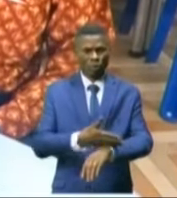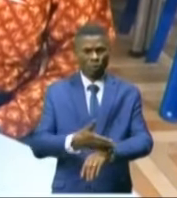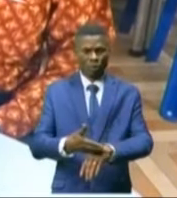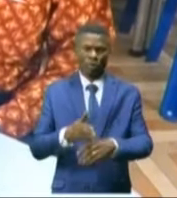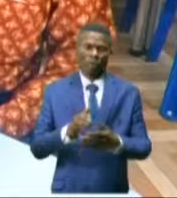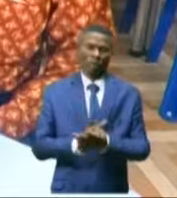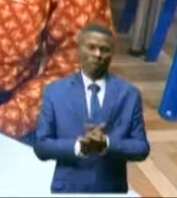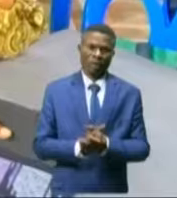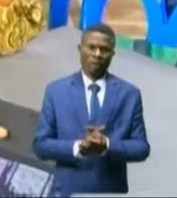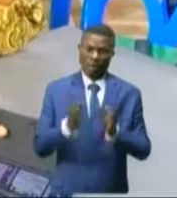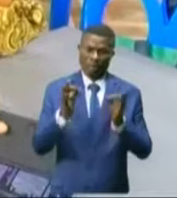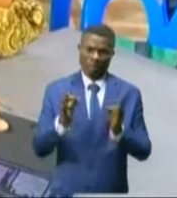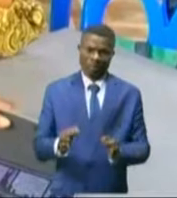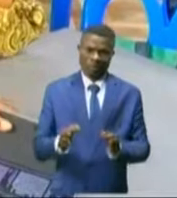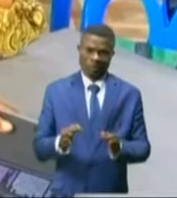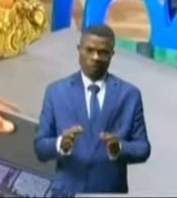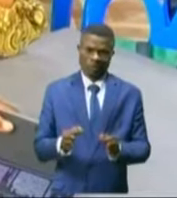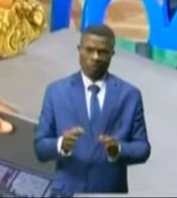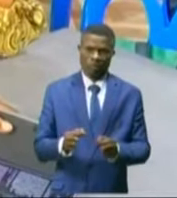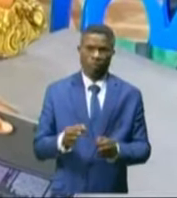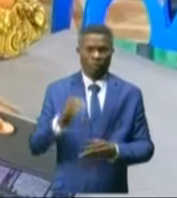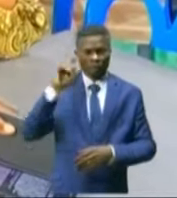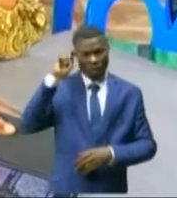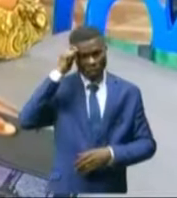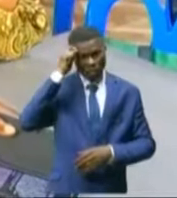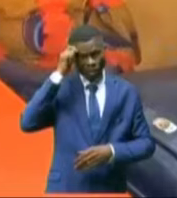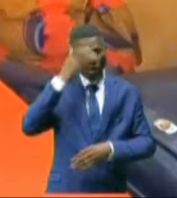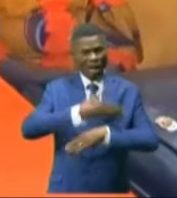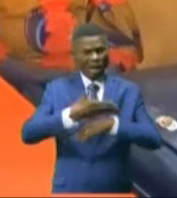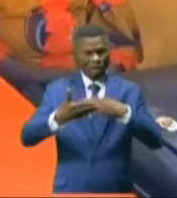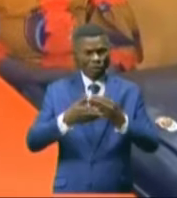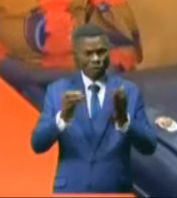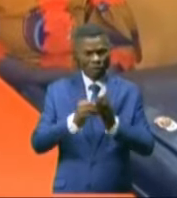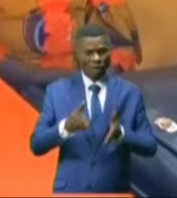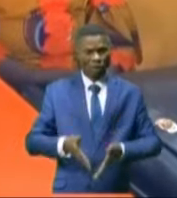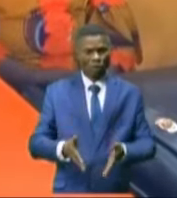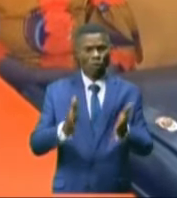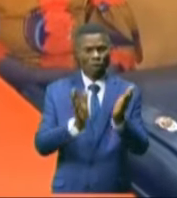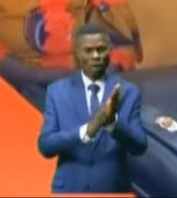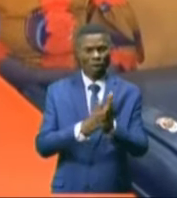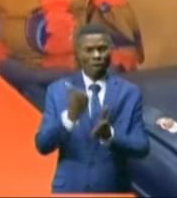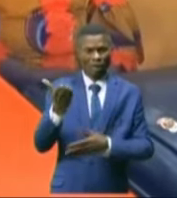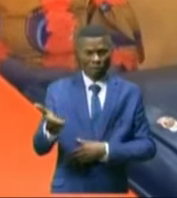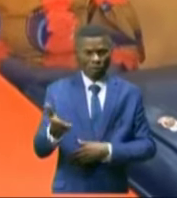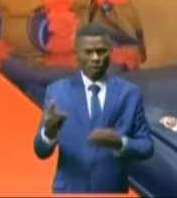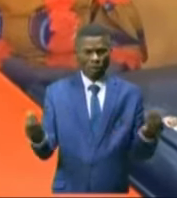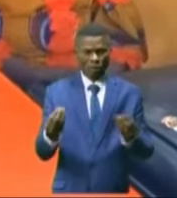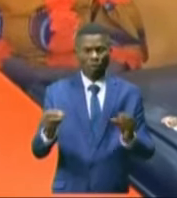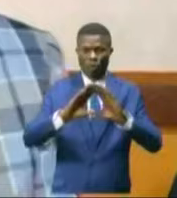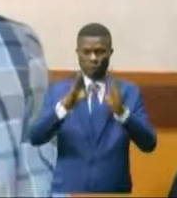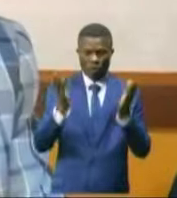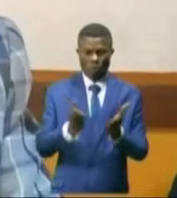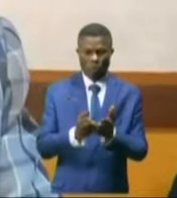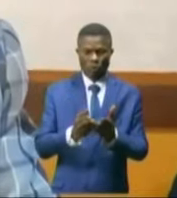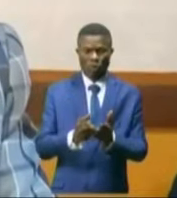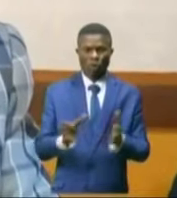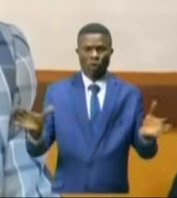soumis à l'exception du temple. C'est ainsi. Tous à